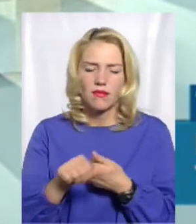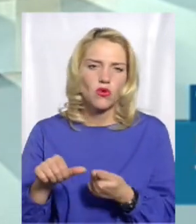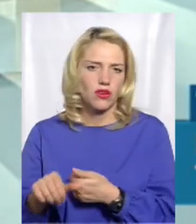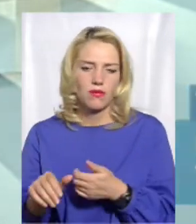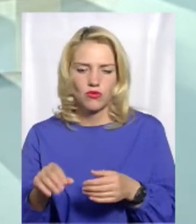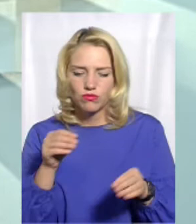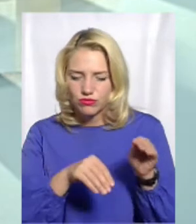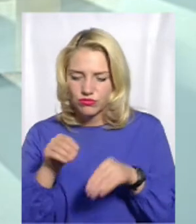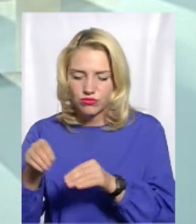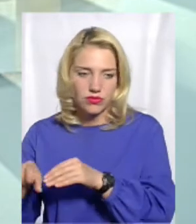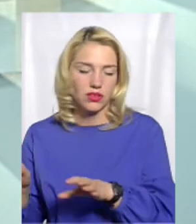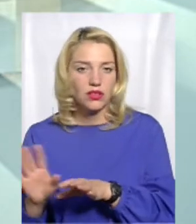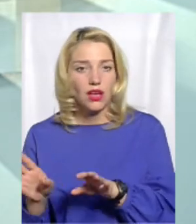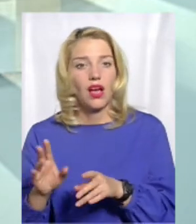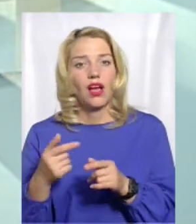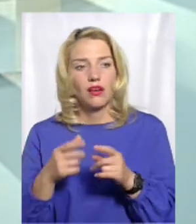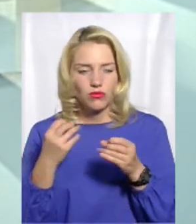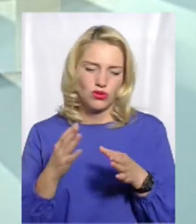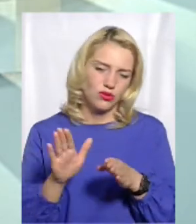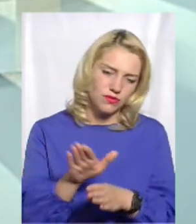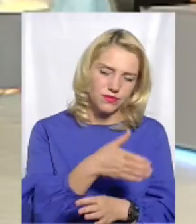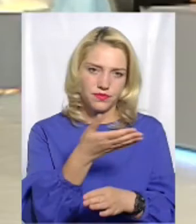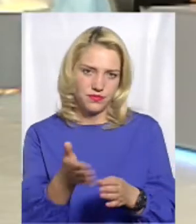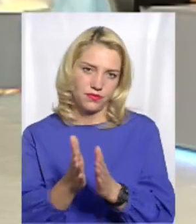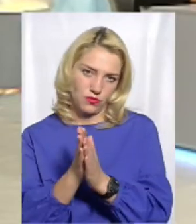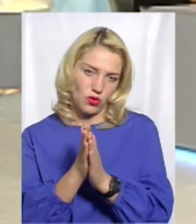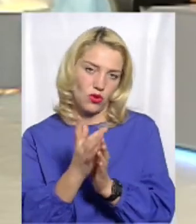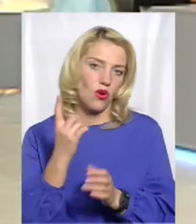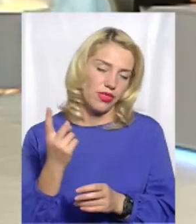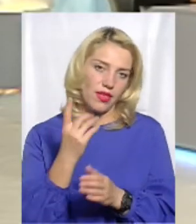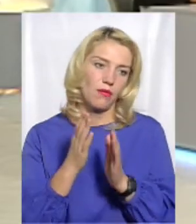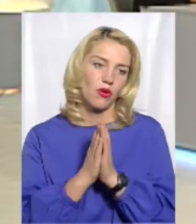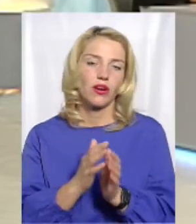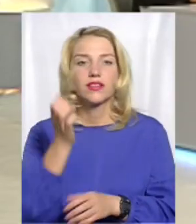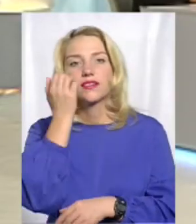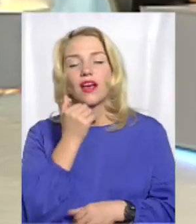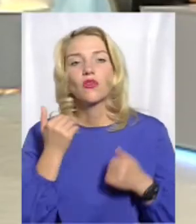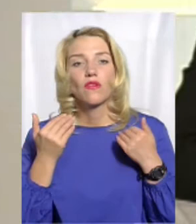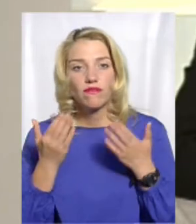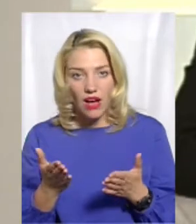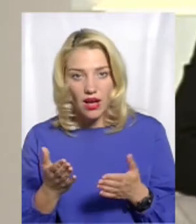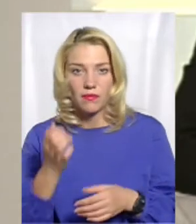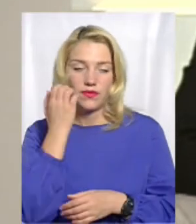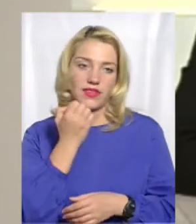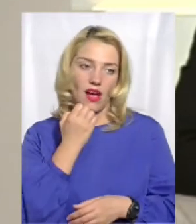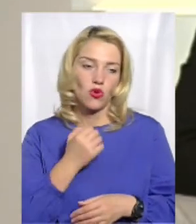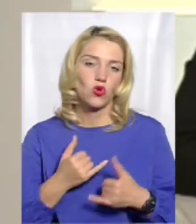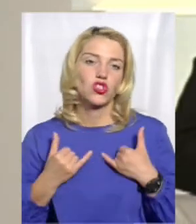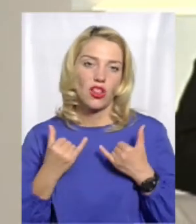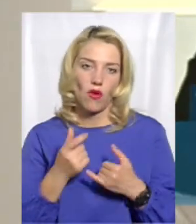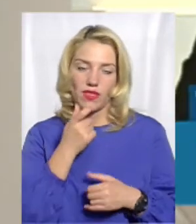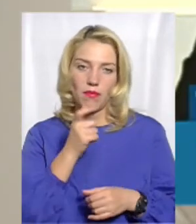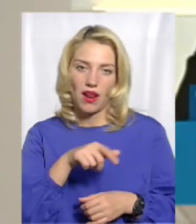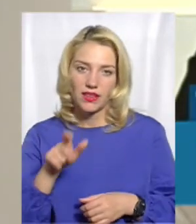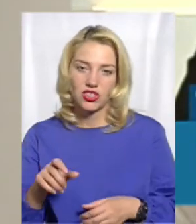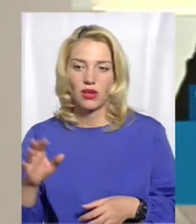воно трішки було якось відсортовано. Це дякую. Єдине прохання. Дякую вам. Дякую нашим